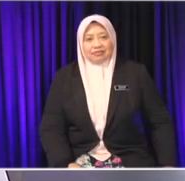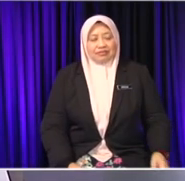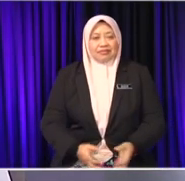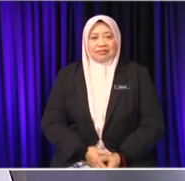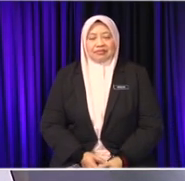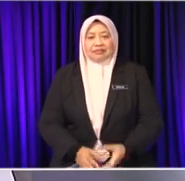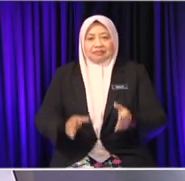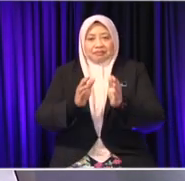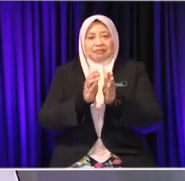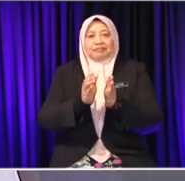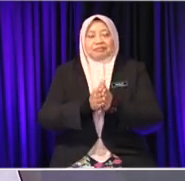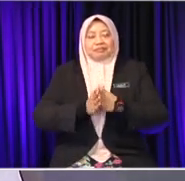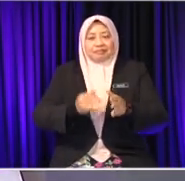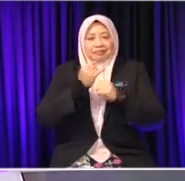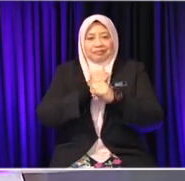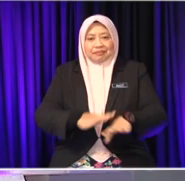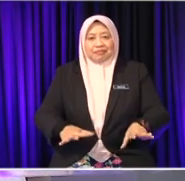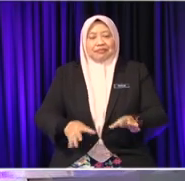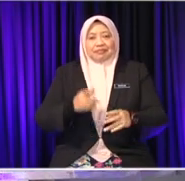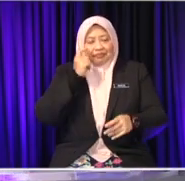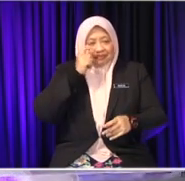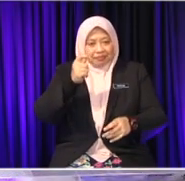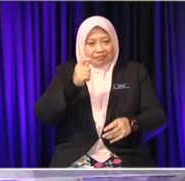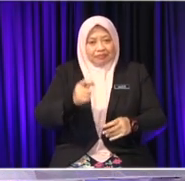salam sejahtera anda sedang menonton